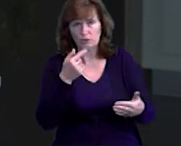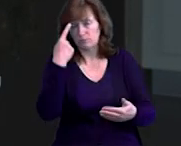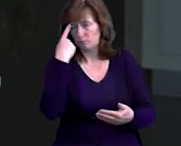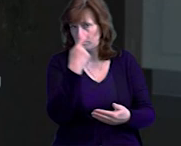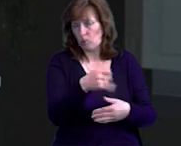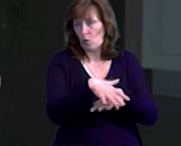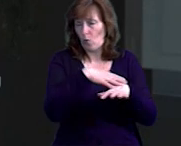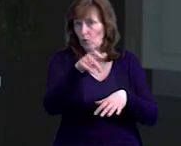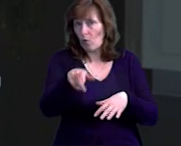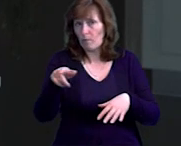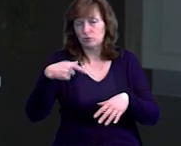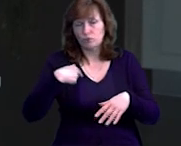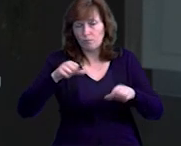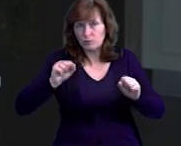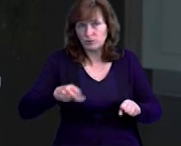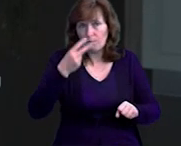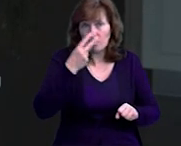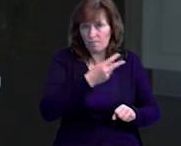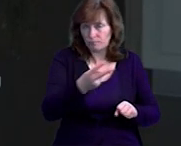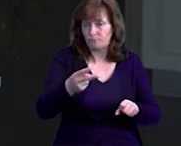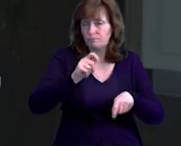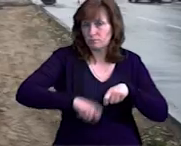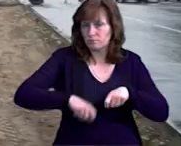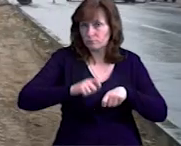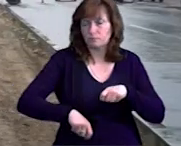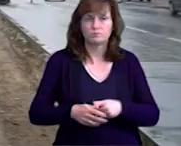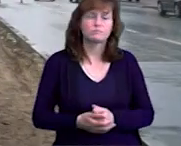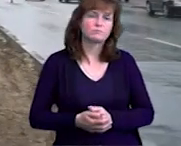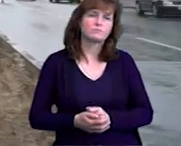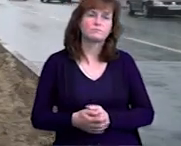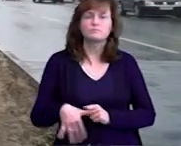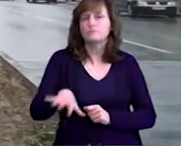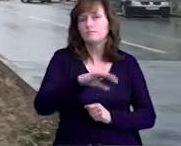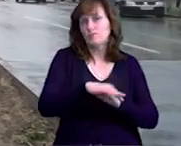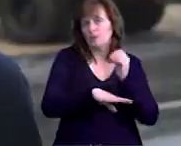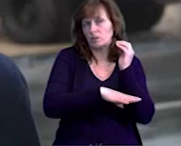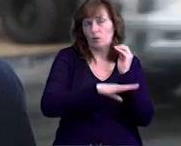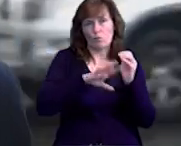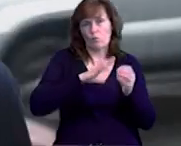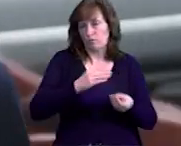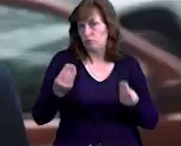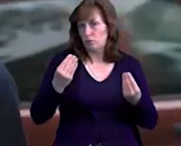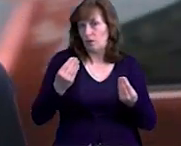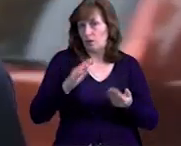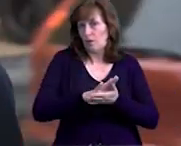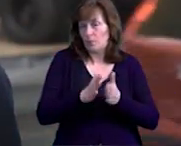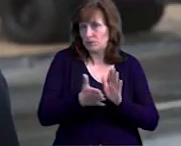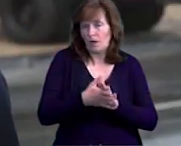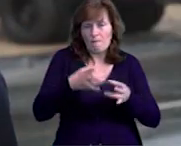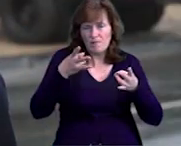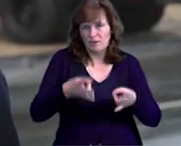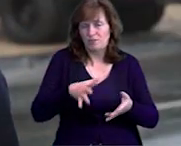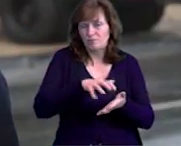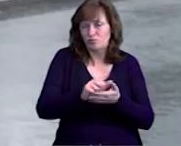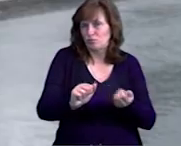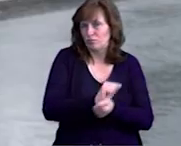повідомляти громадськість для того, щоб ми мали змогу відреагувати. Наскільки я знаю, ці дерева були в дуже гарному стані. Вони не були ні аварійними,